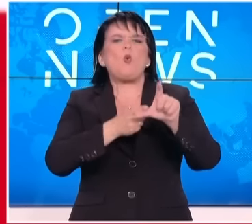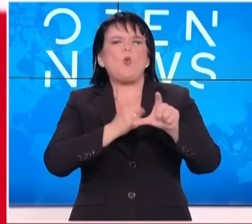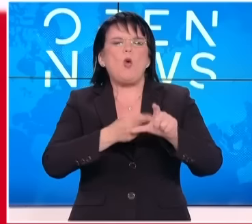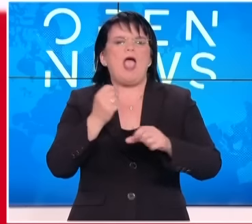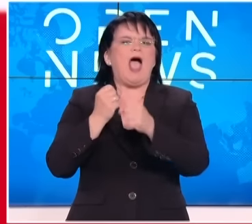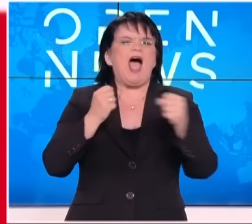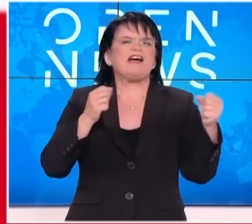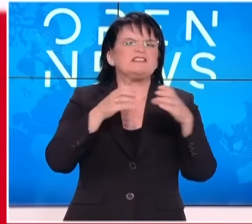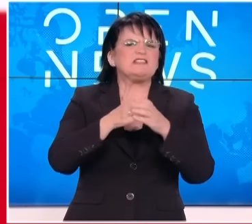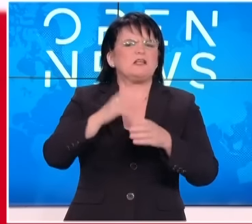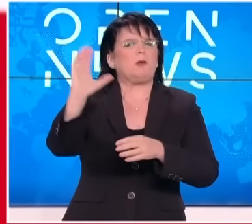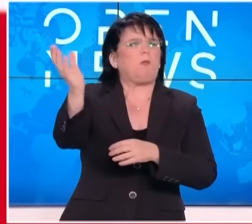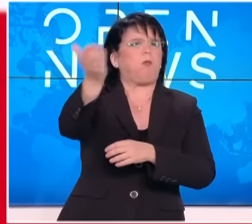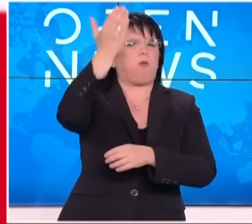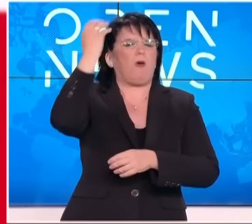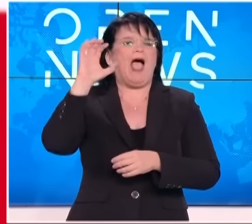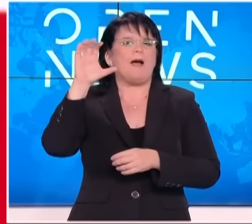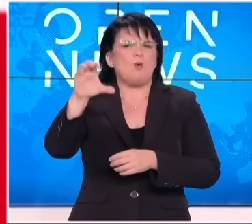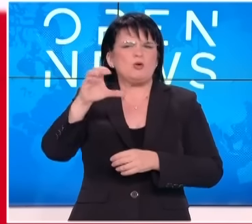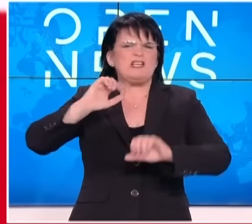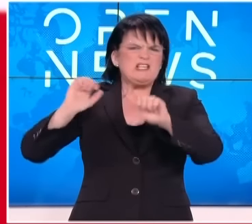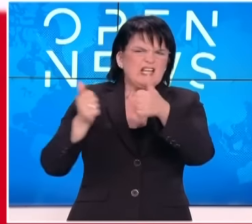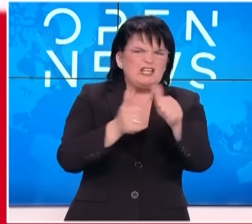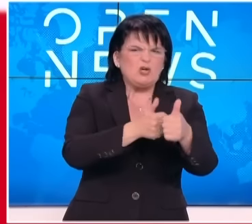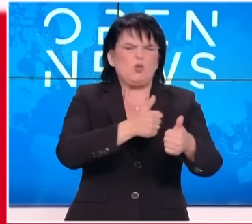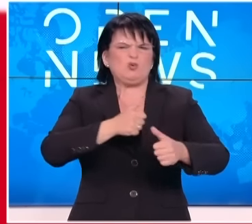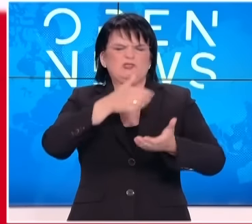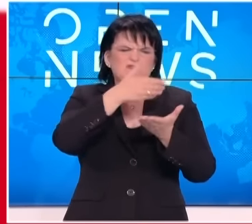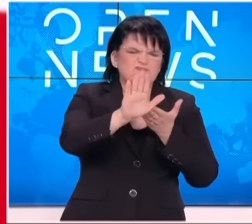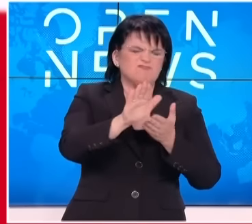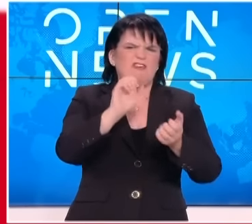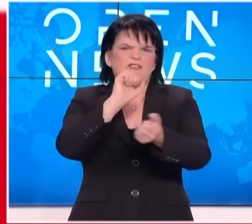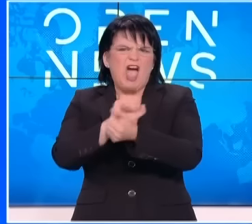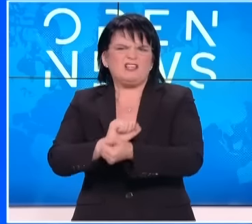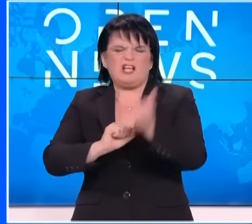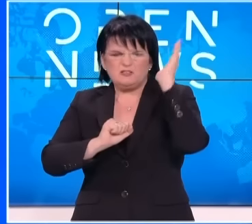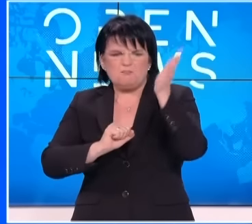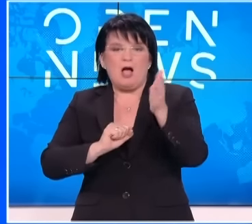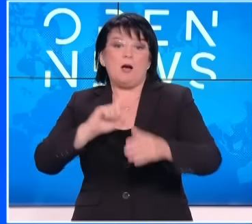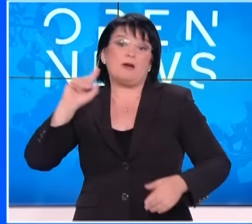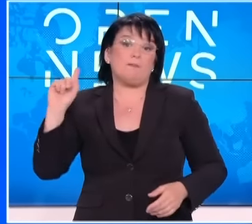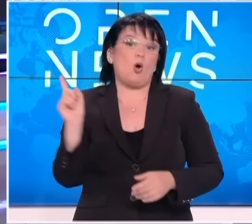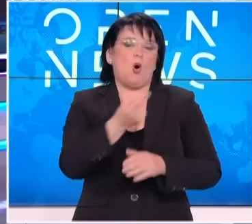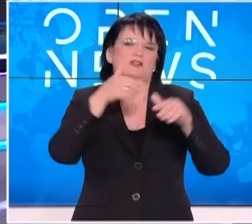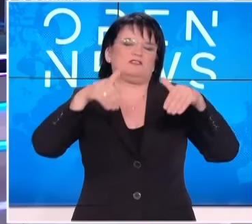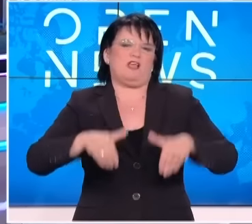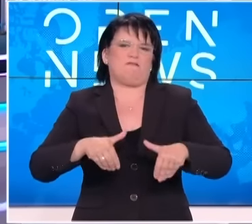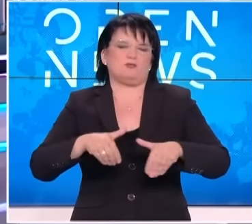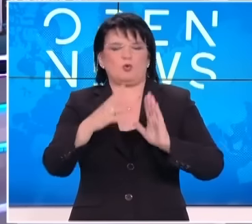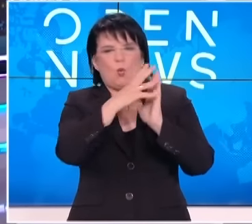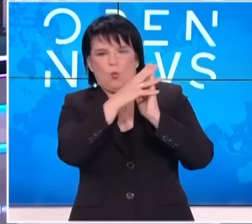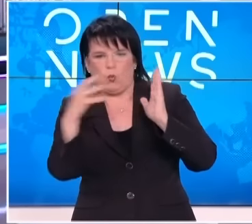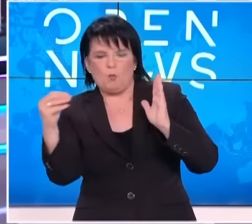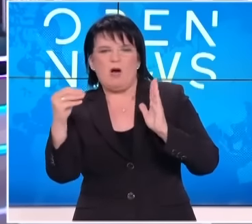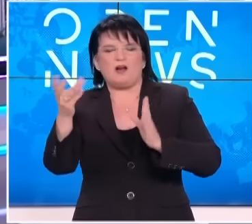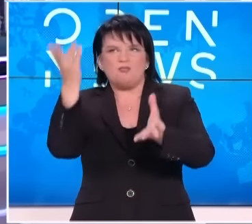αριστεροί εκείνη την εποχή που τους κυνηγούσαν σεξ και φυλακές όλοι να πηγαίνουν και όλοι να βγάζουν διδάγματα και να